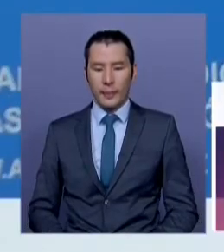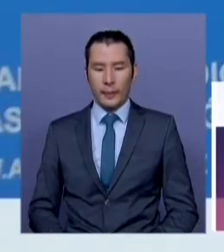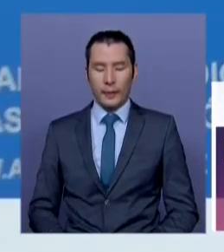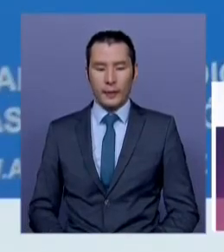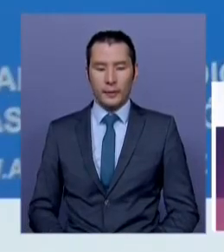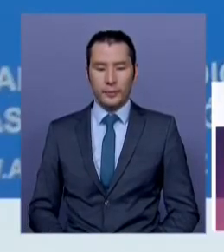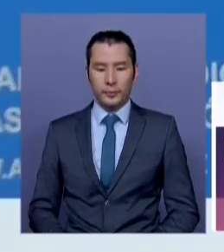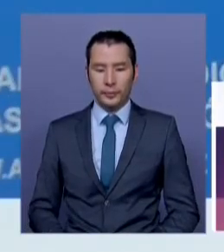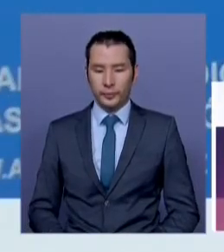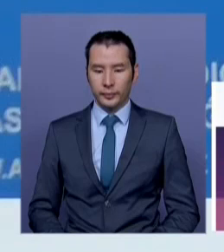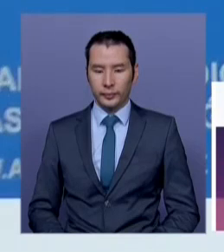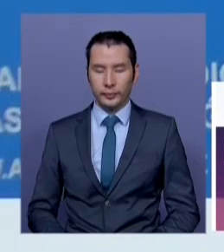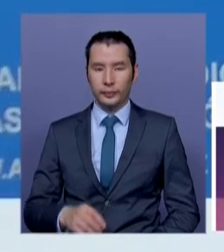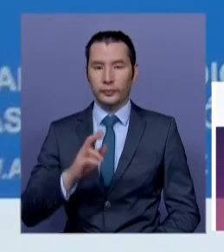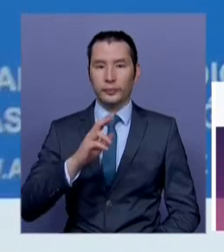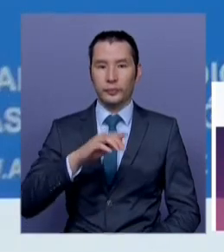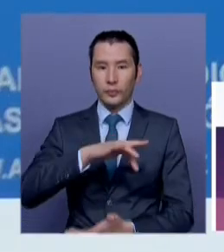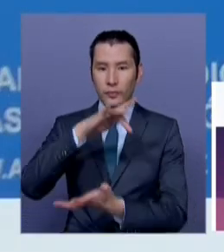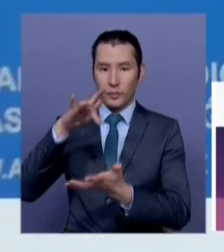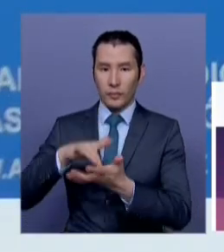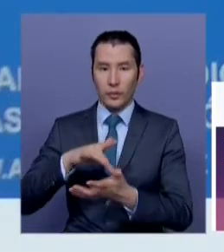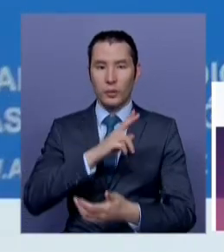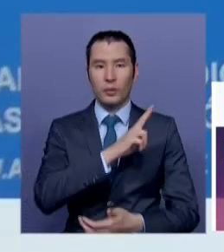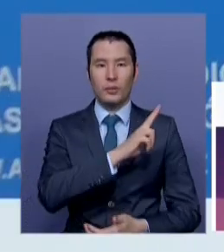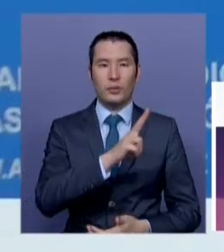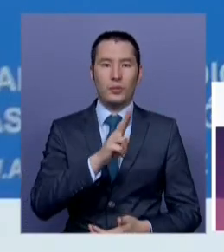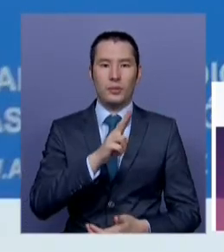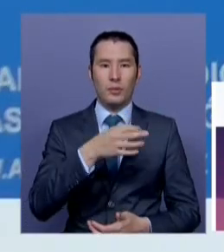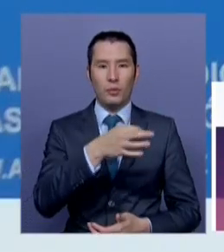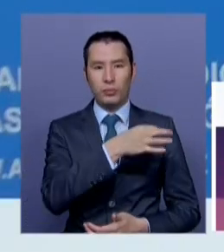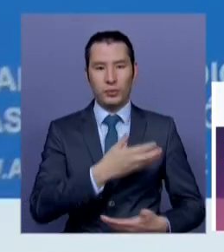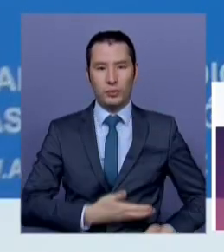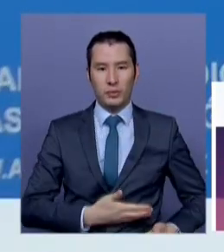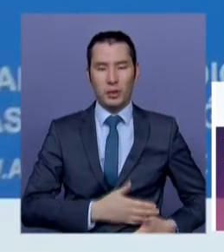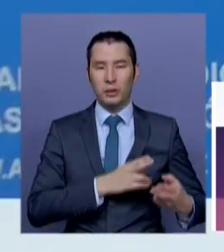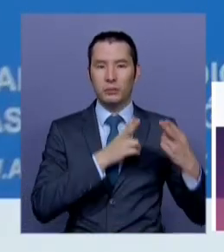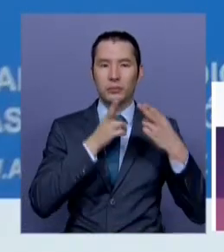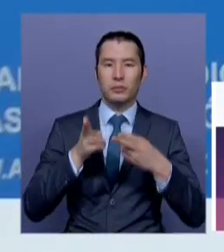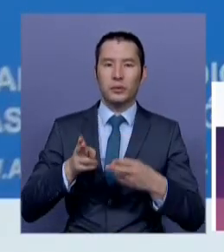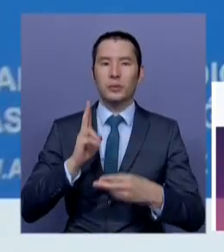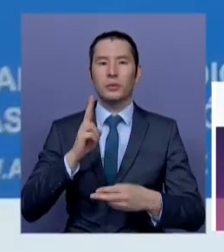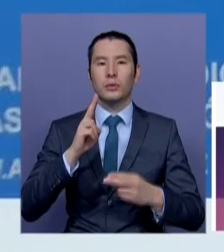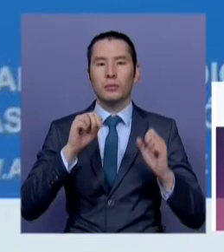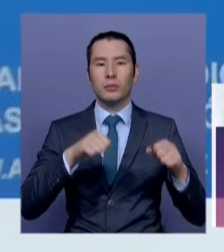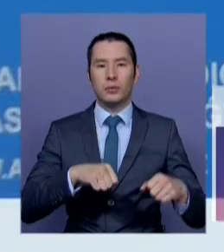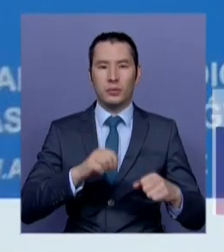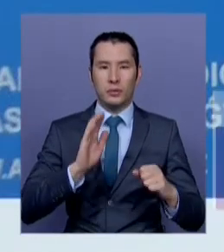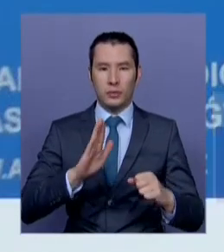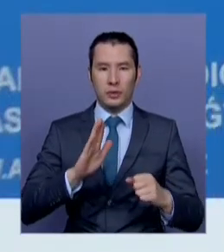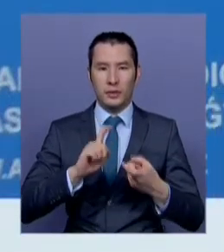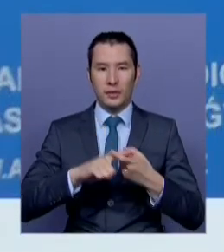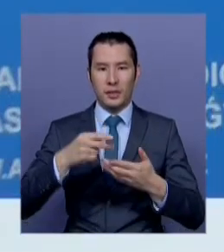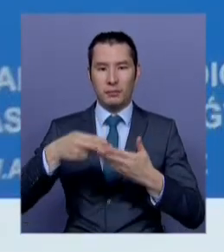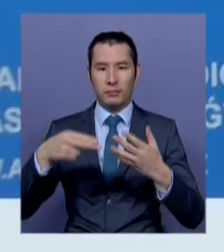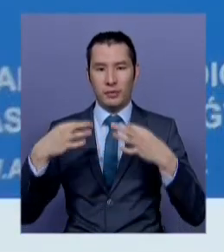енгізілген автоматтар ғана өте алады. Жүк көлігін қоспағанда әр көлік құралын тексеруге белгілі бір уақыт кетеді.